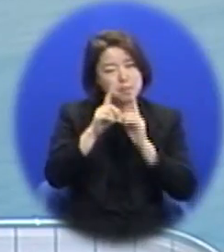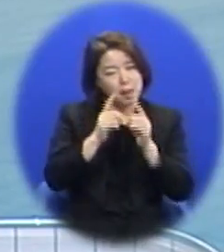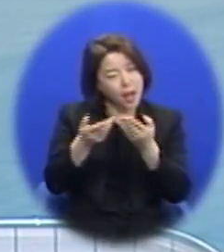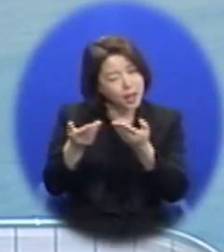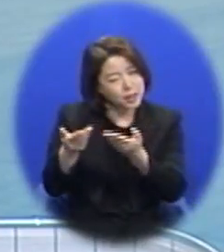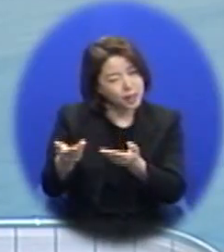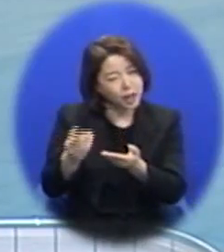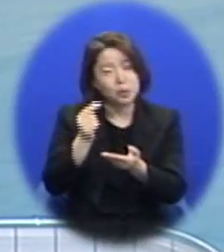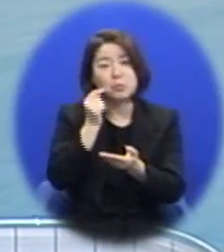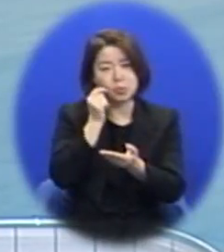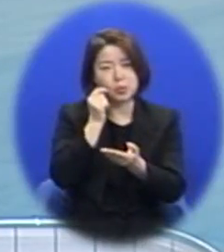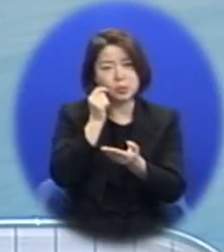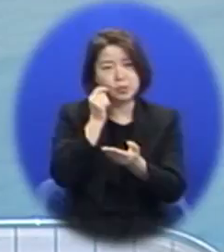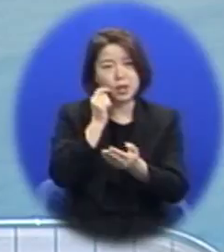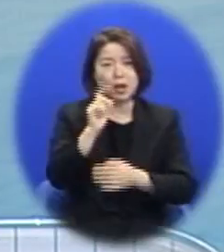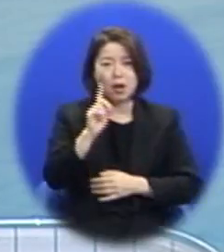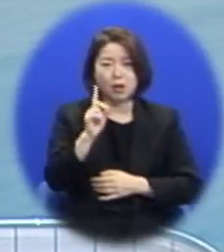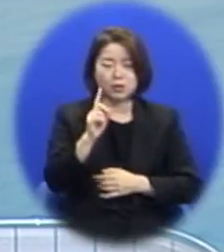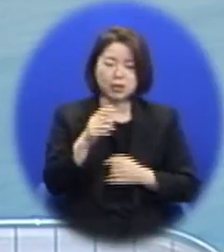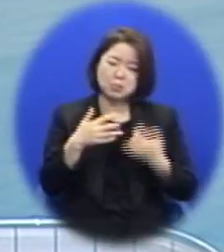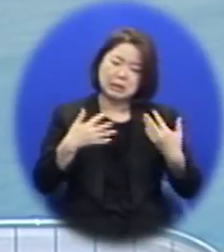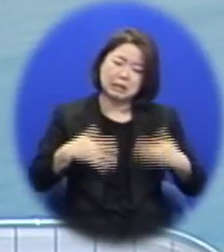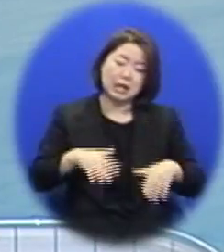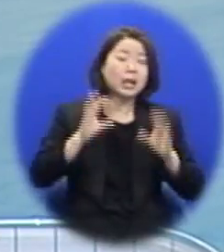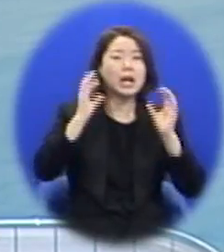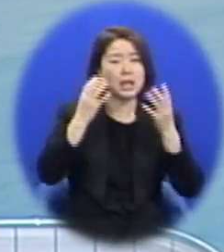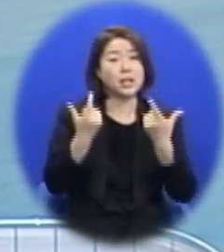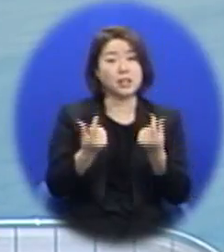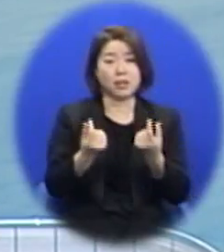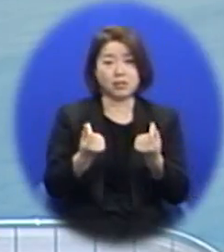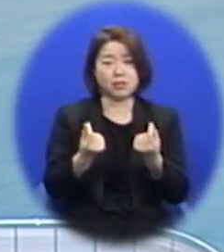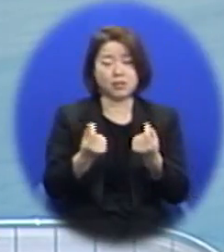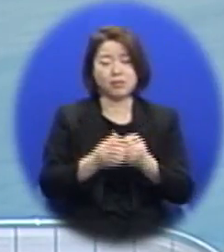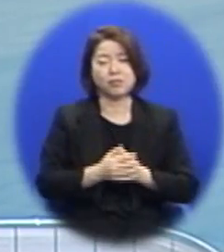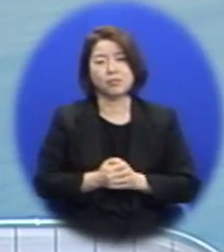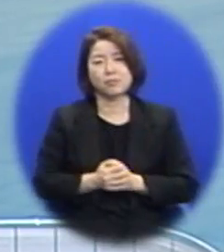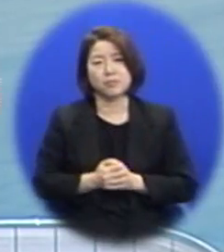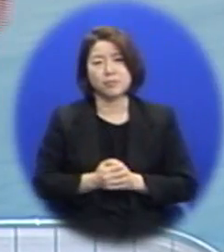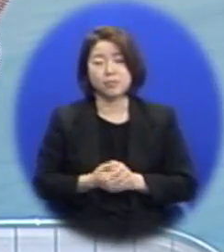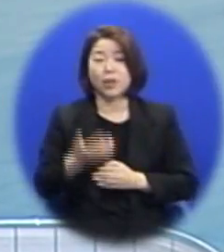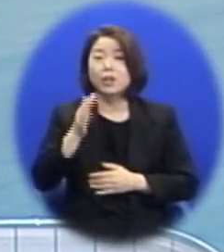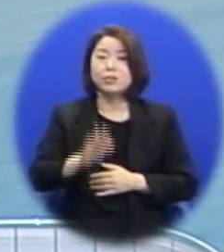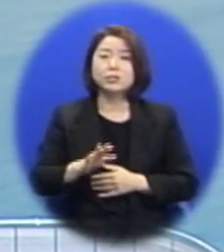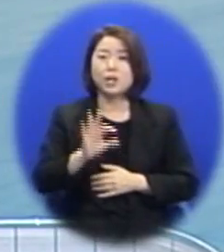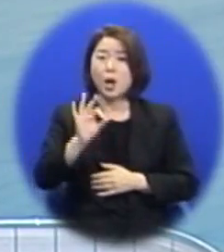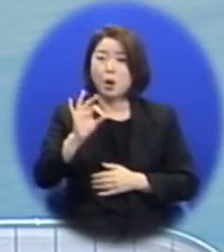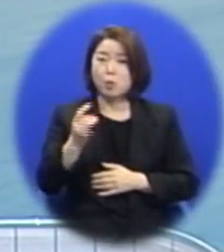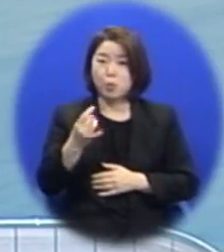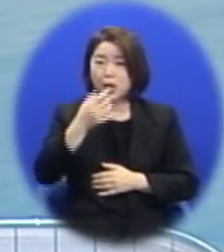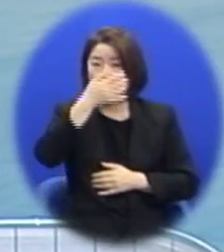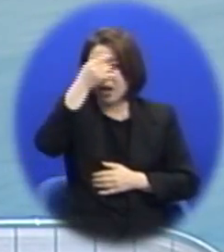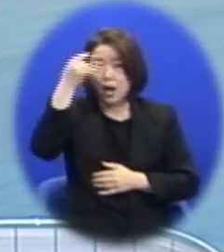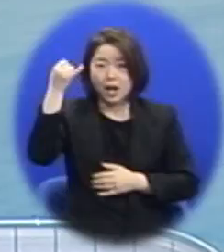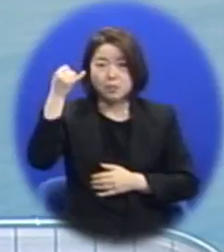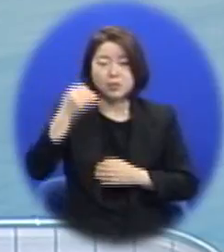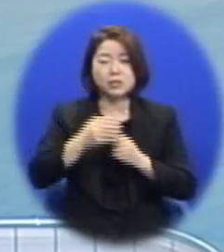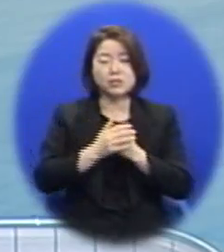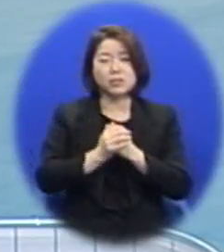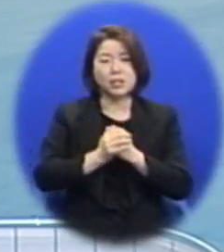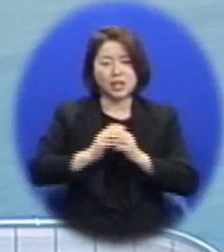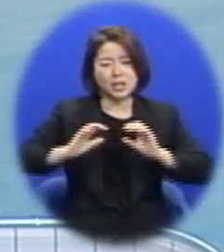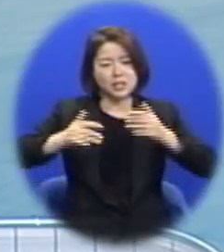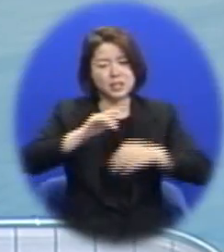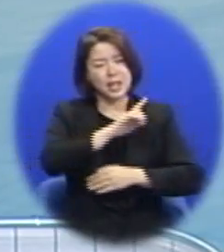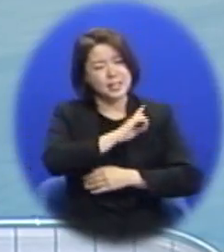제대로 못하는 어떻게 보면 좀 나약한 아이, 그런 아이였어요. 그런데 외할머님은 저를 세상에서 제일